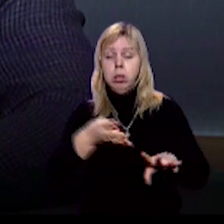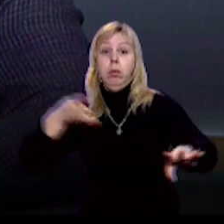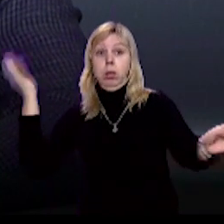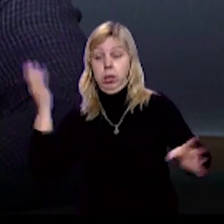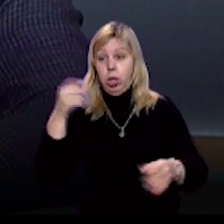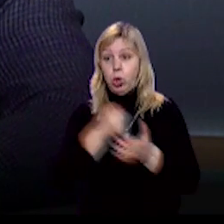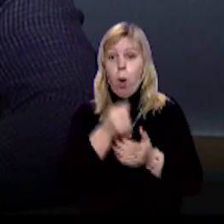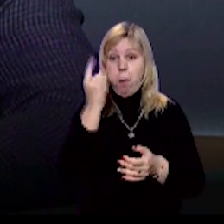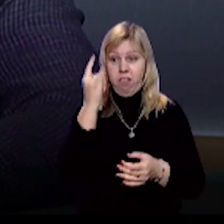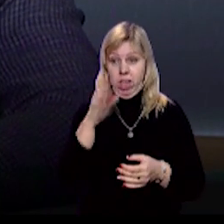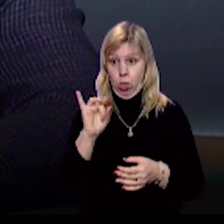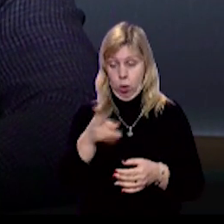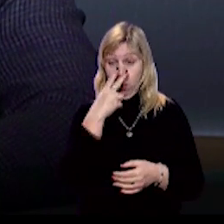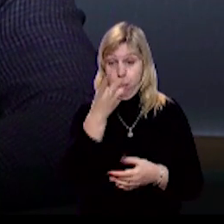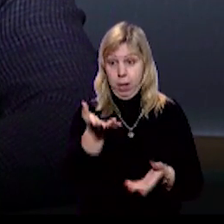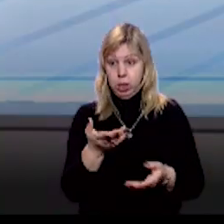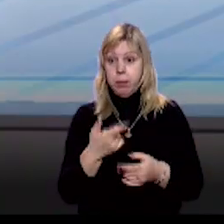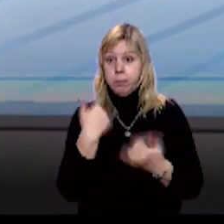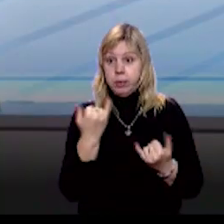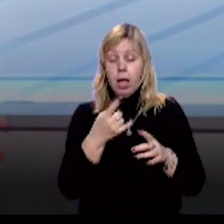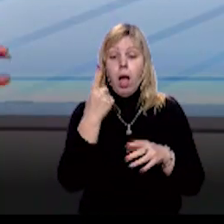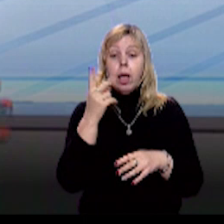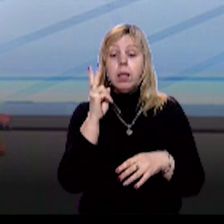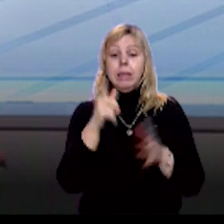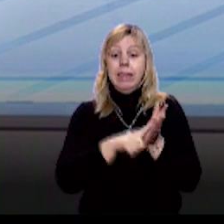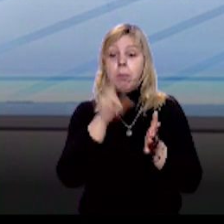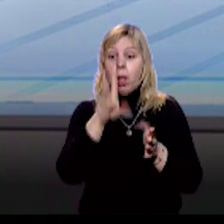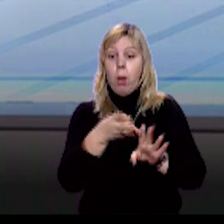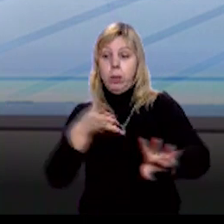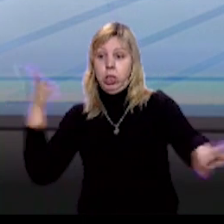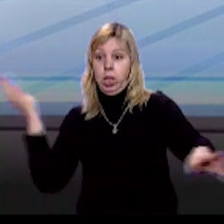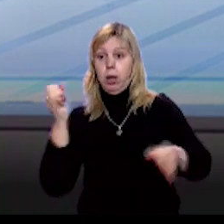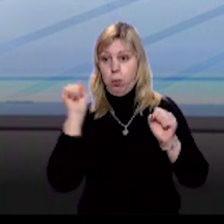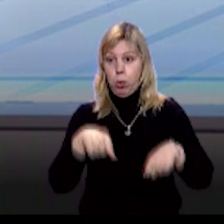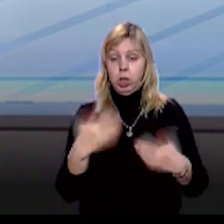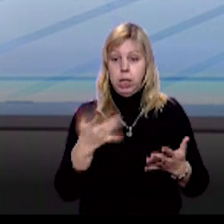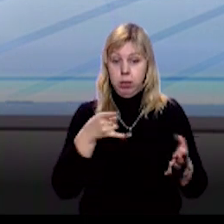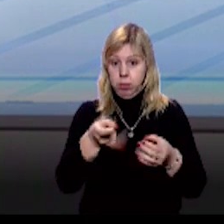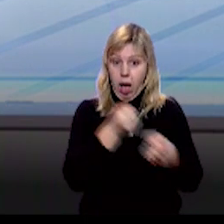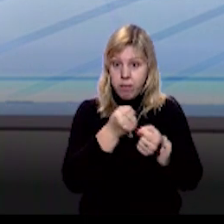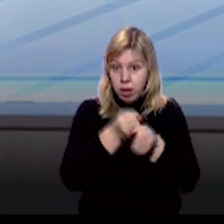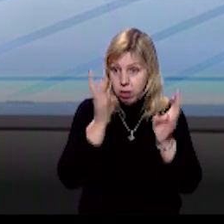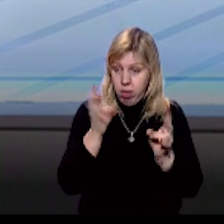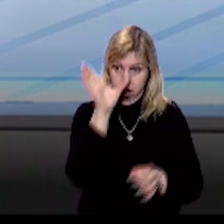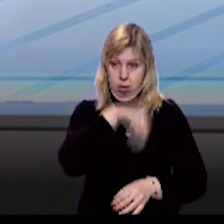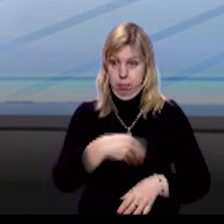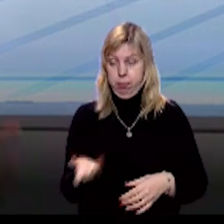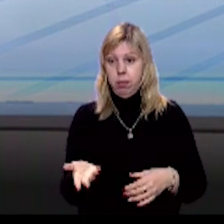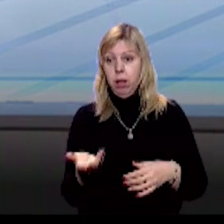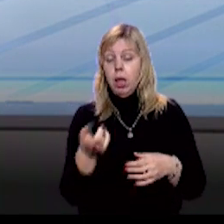така за барвінок, побачите. Ну, зараз 7-кілометрова черга, яка може спровокувати також і якісь дорожньо-транспортні пригоди.